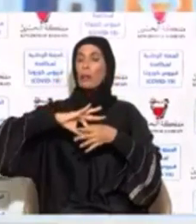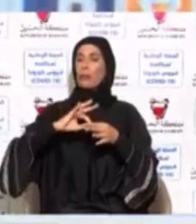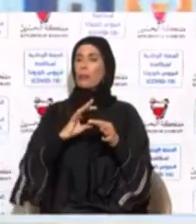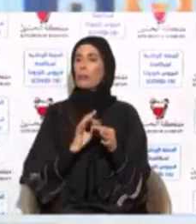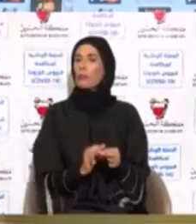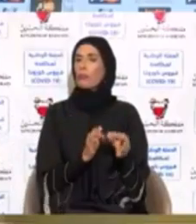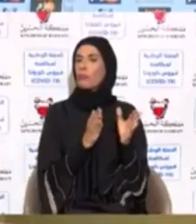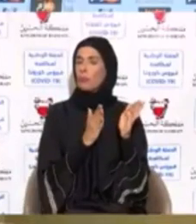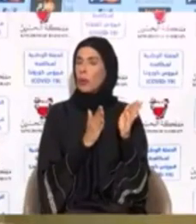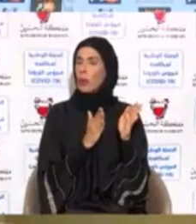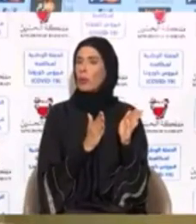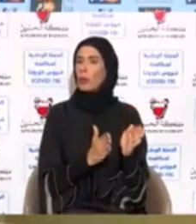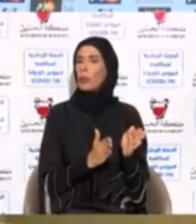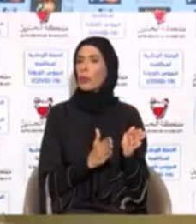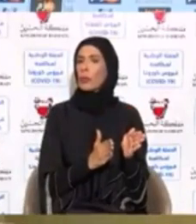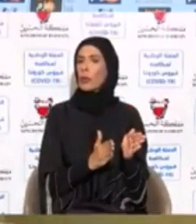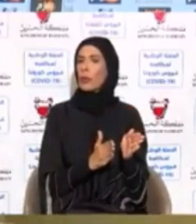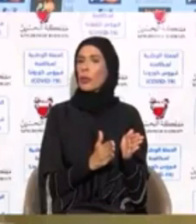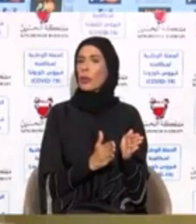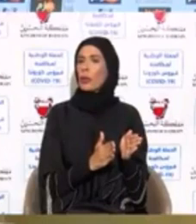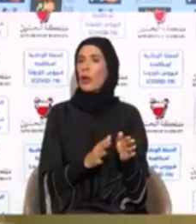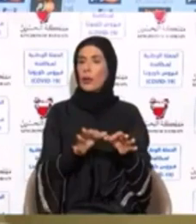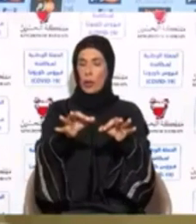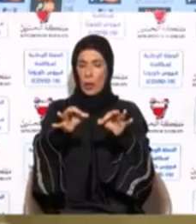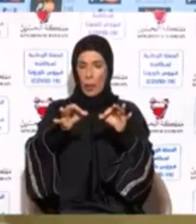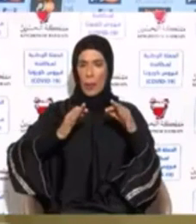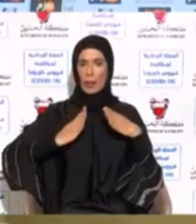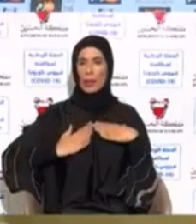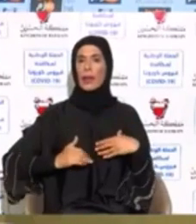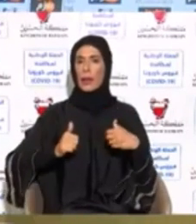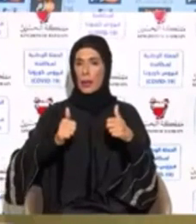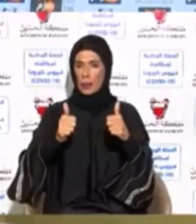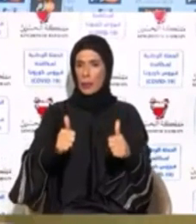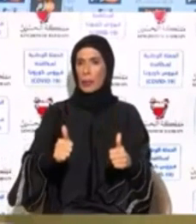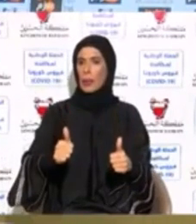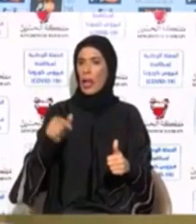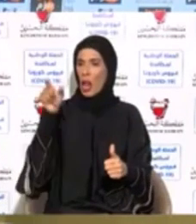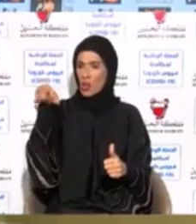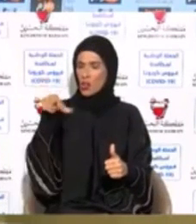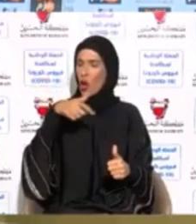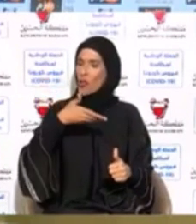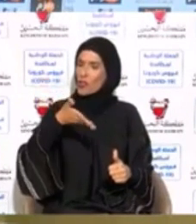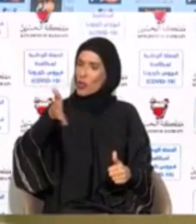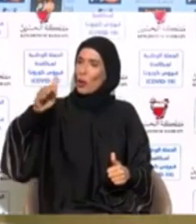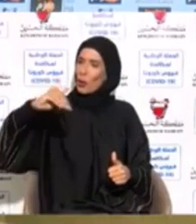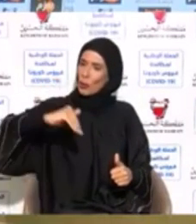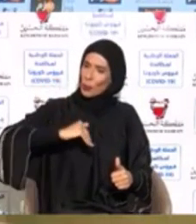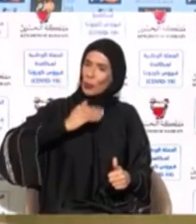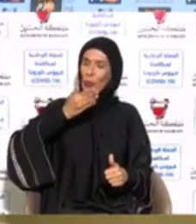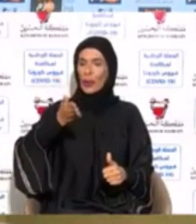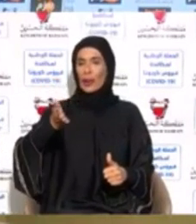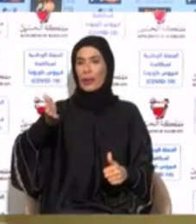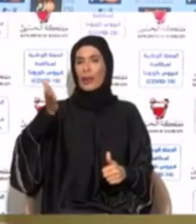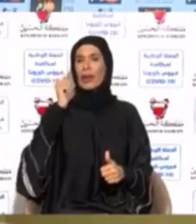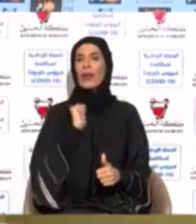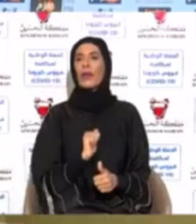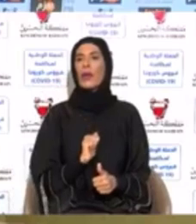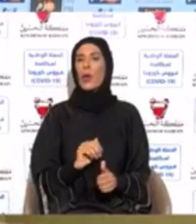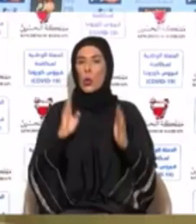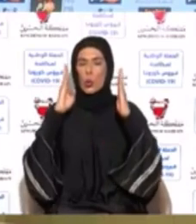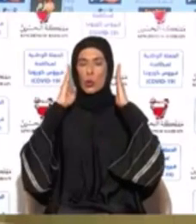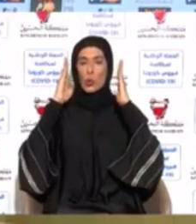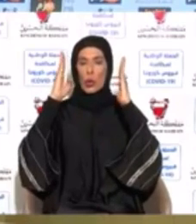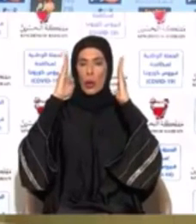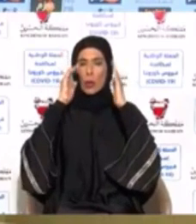الملتزمة والتي أبدت حرصاً على صحة وسلامة مرتاديها، كما نقدر عالياً